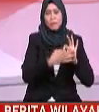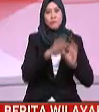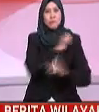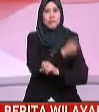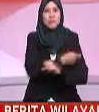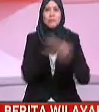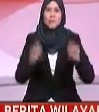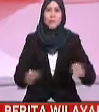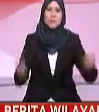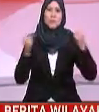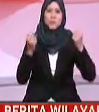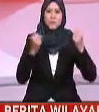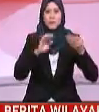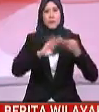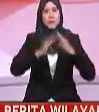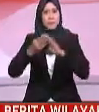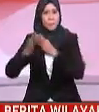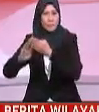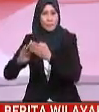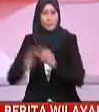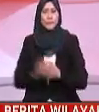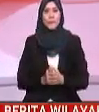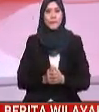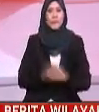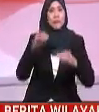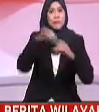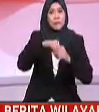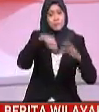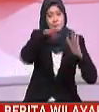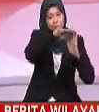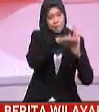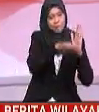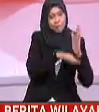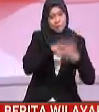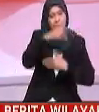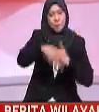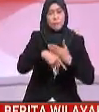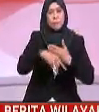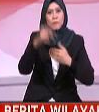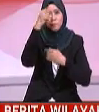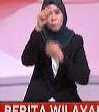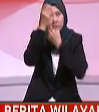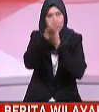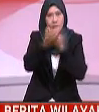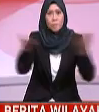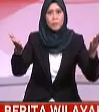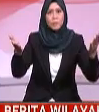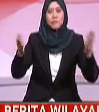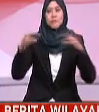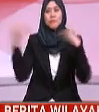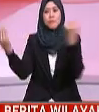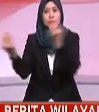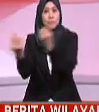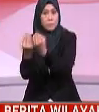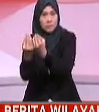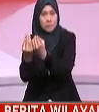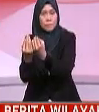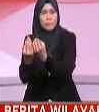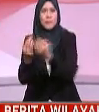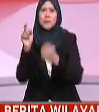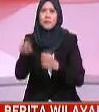dalam memperkasakan komuniti. Antara inti parti program tersebut adalah untuk memaklumkan kepada masyarakat